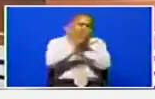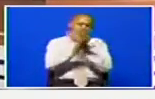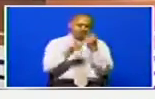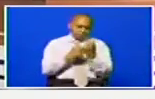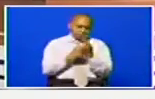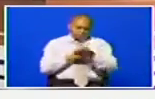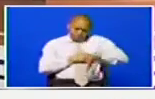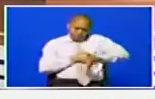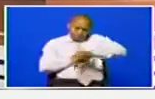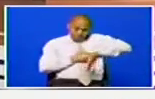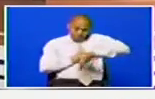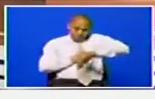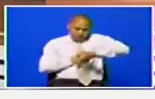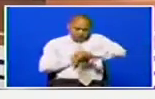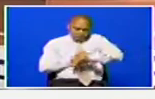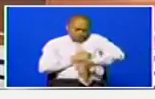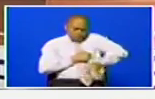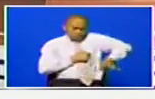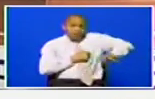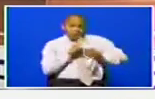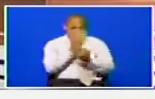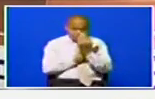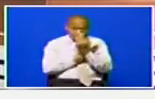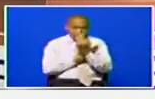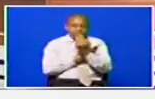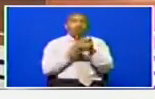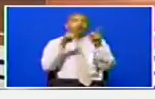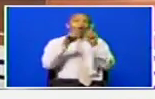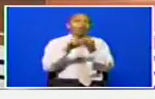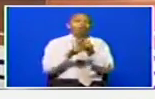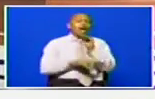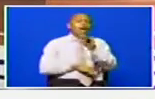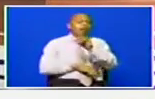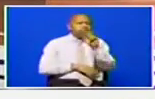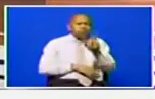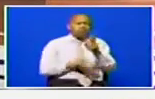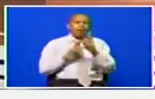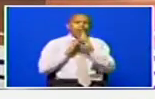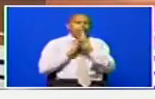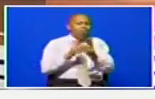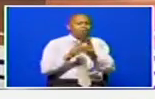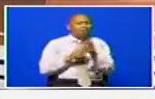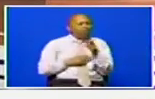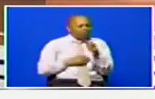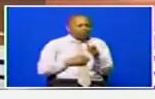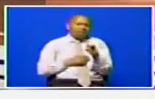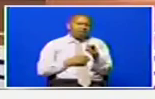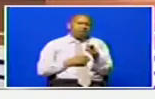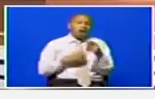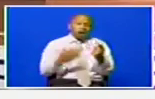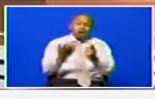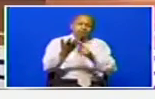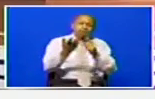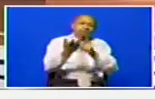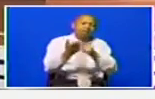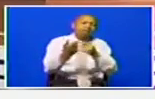6 usiku ikielekea asubuhi hiyo ya jana. Alafu sasa wanajiuliza, je, ripoti hii halali ambayo inasemekana ama hesabu hii